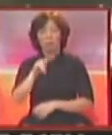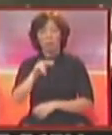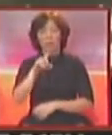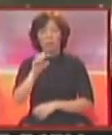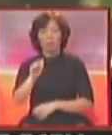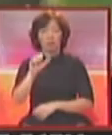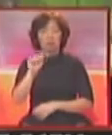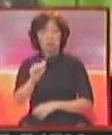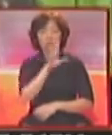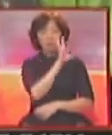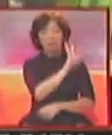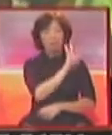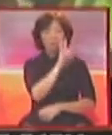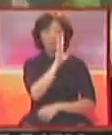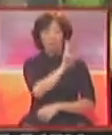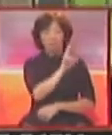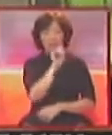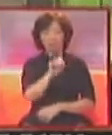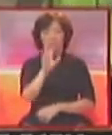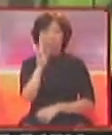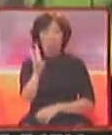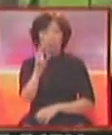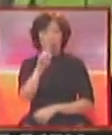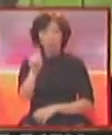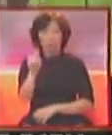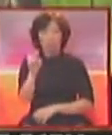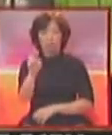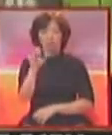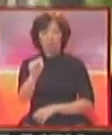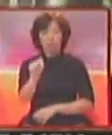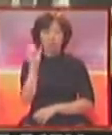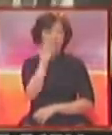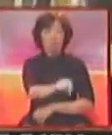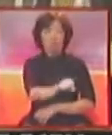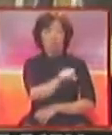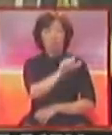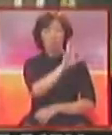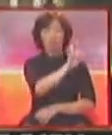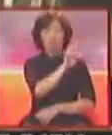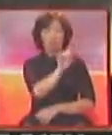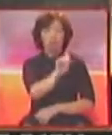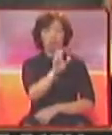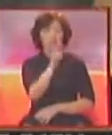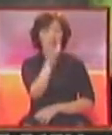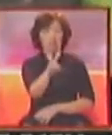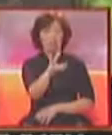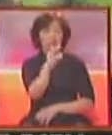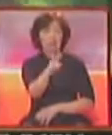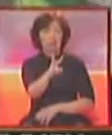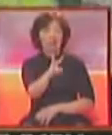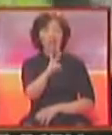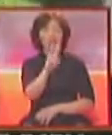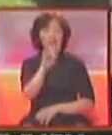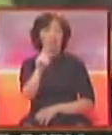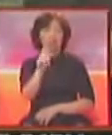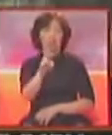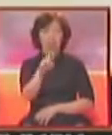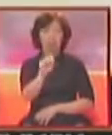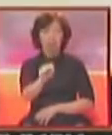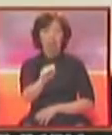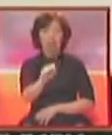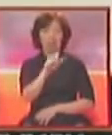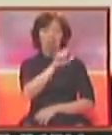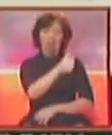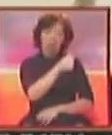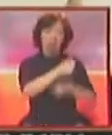7.26 meters. Natalo niya ang dating record na 7.15 meters na naitala ni Paulo Martinez isang dekada na